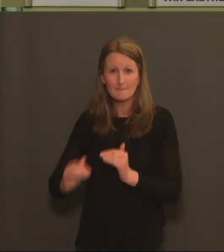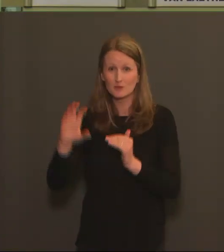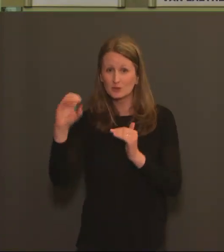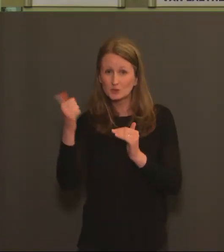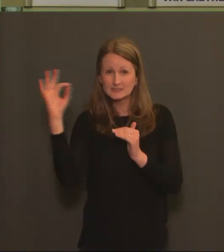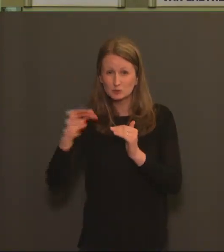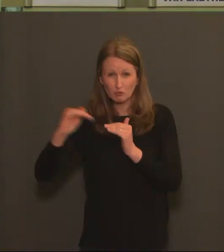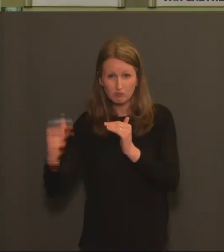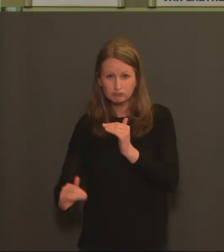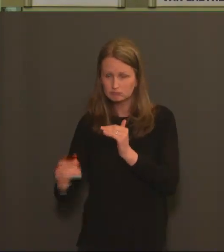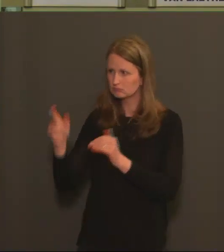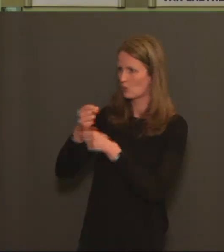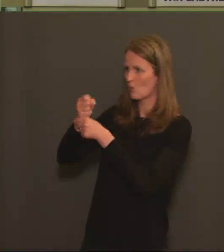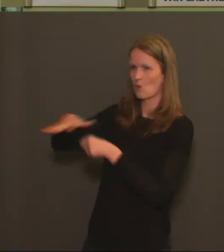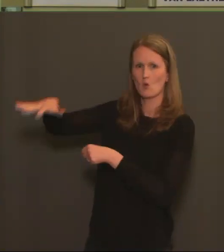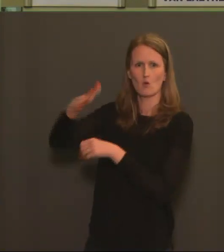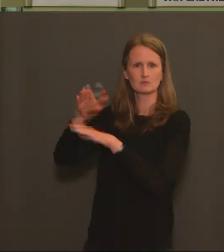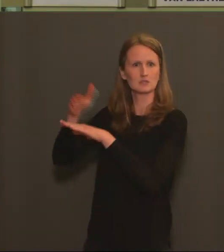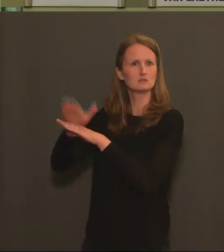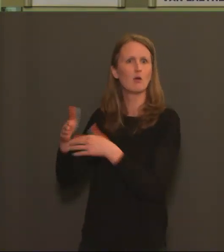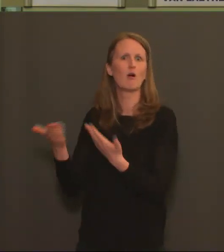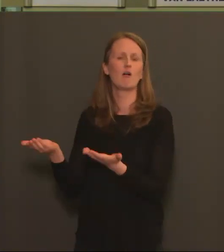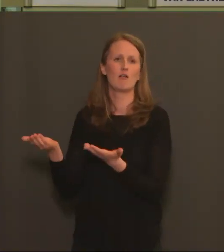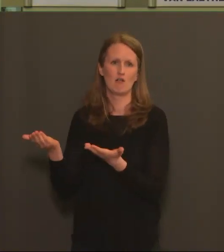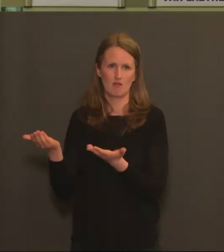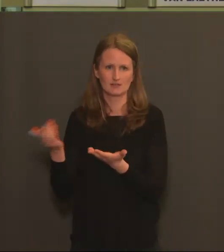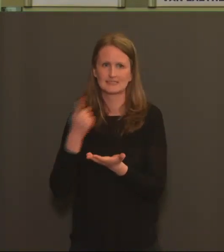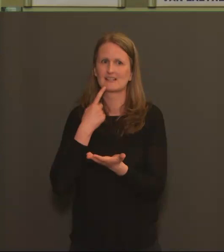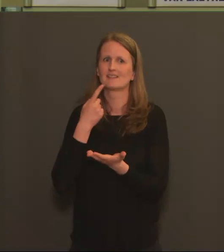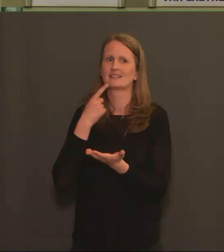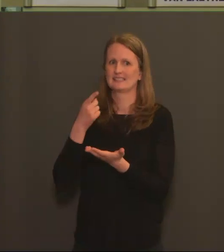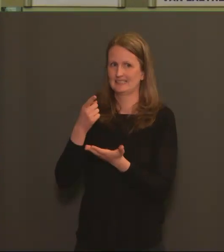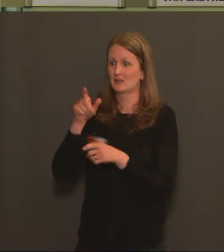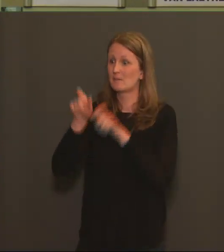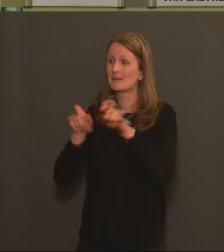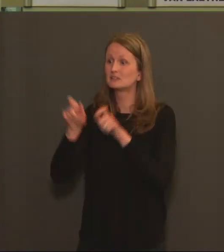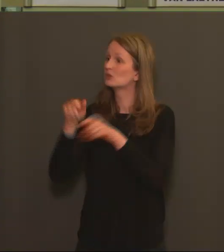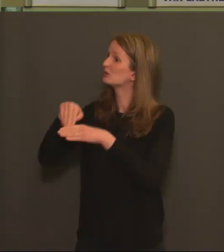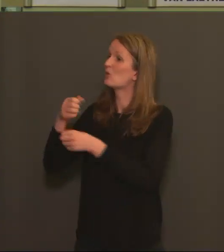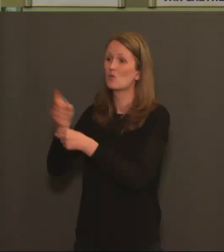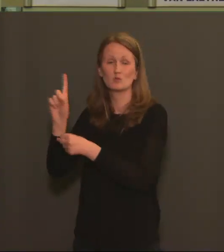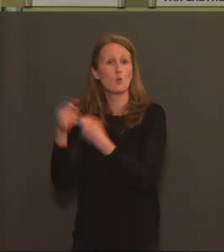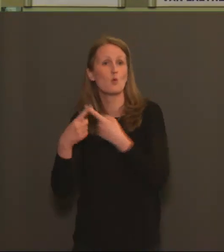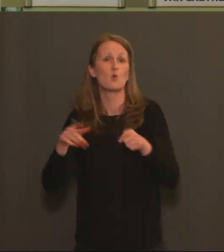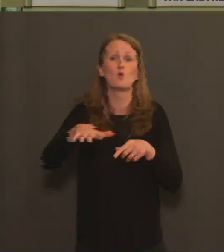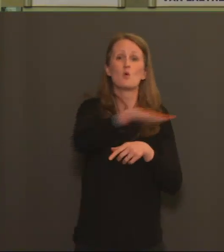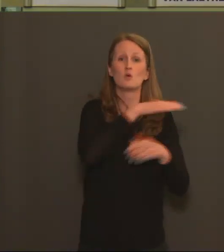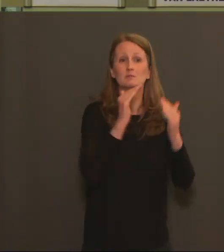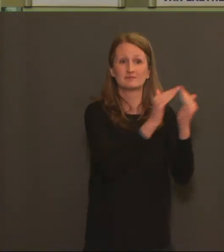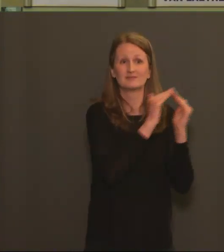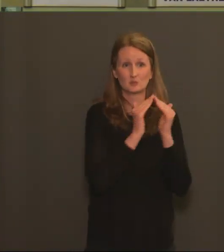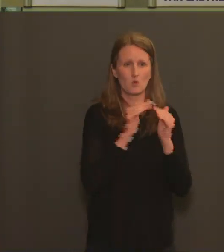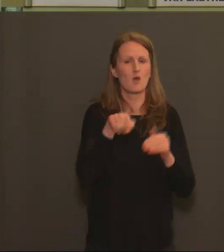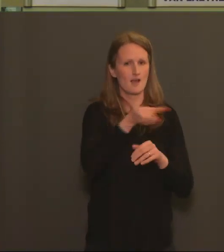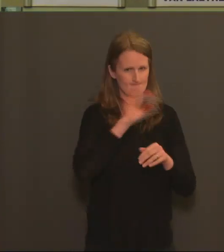en parallèle, que l'augmentation totale du nombre de décès est donc liée à l'augmentation des décès en dehors des maisons de